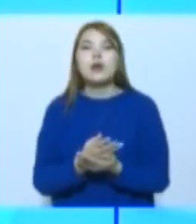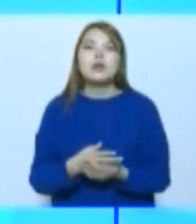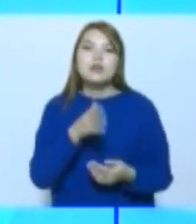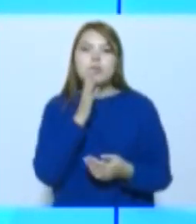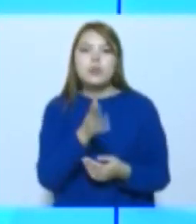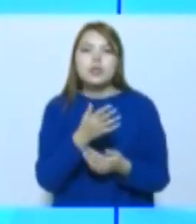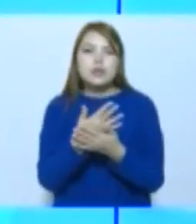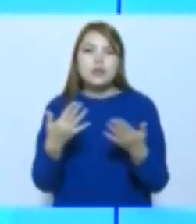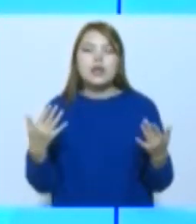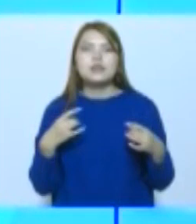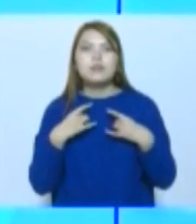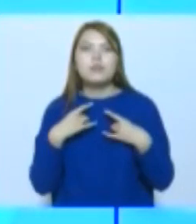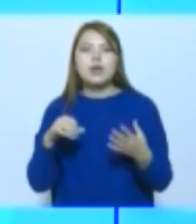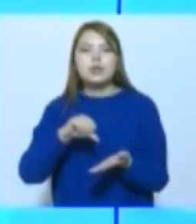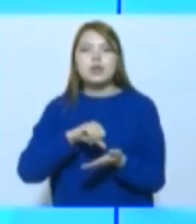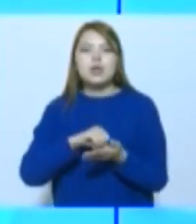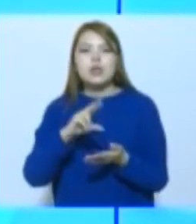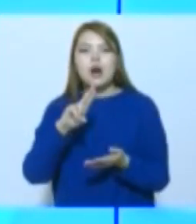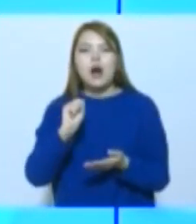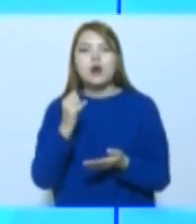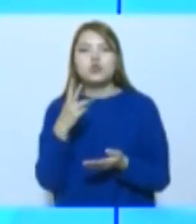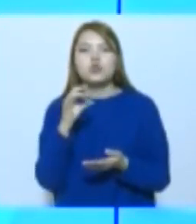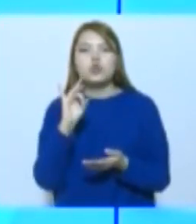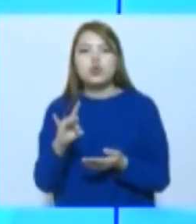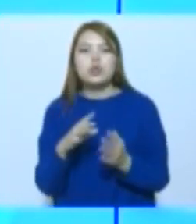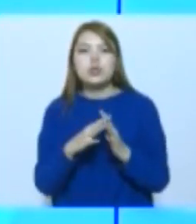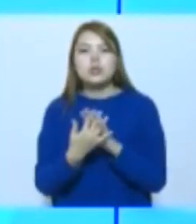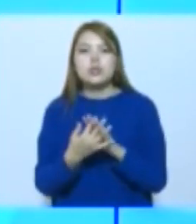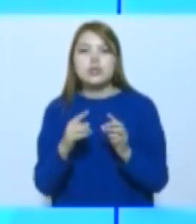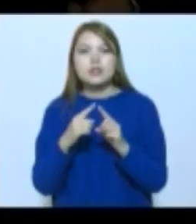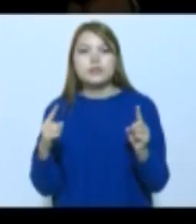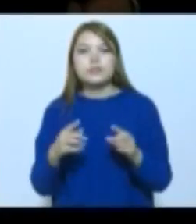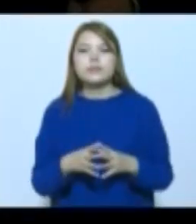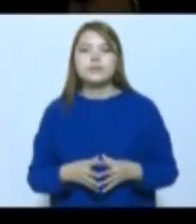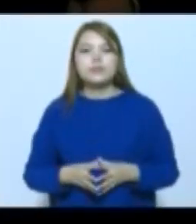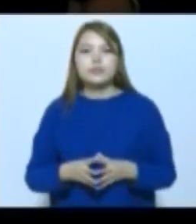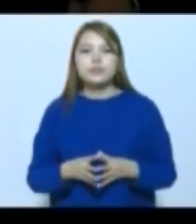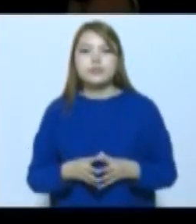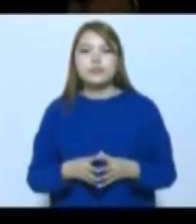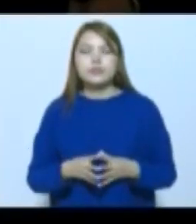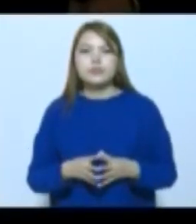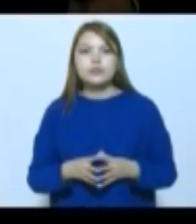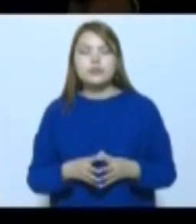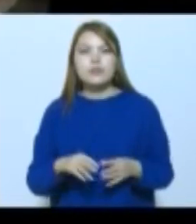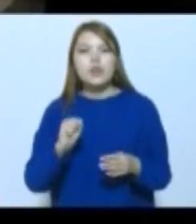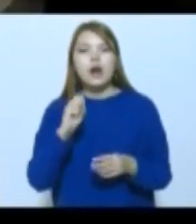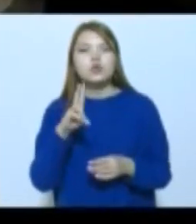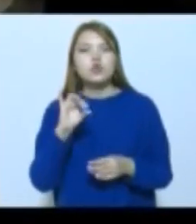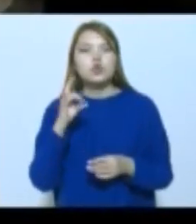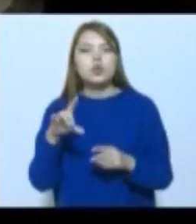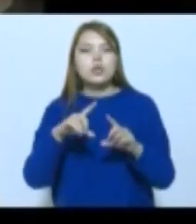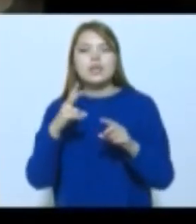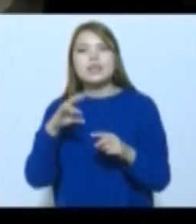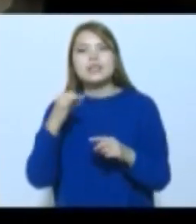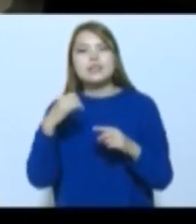бойы тойланып келе жатқан мейрамды Ақшұқыр мектеп-лицейінің ұжымы ерекше өткізді. Ақшұқыр мектеп-лицейіндегі театр үйірмесі